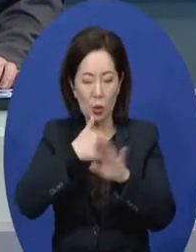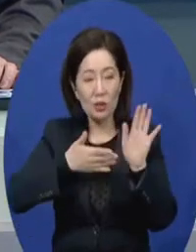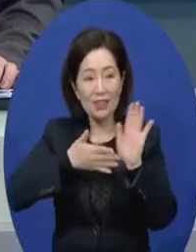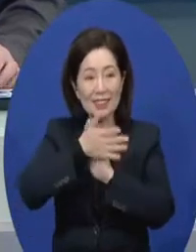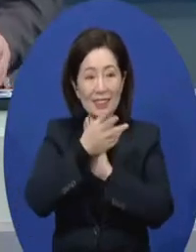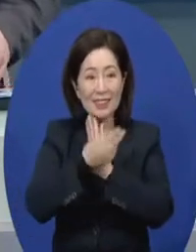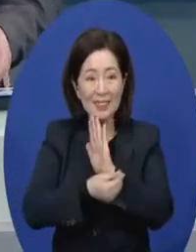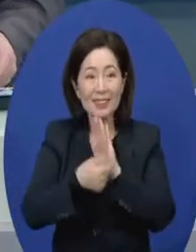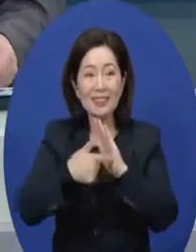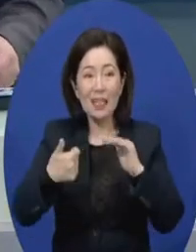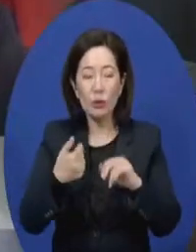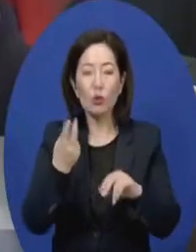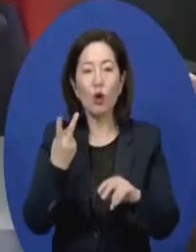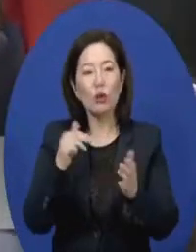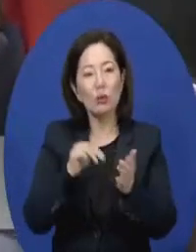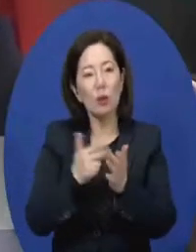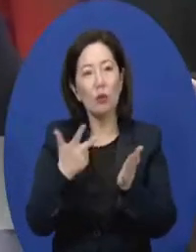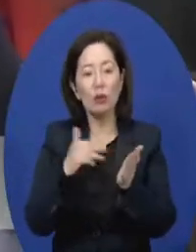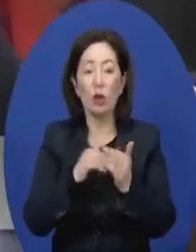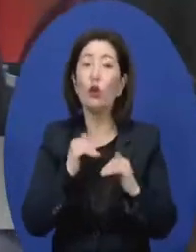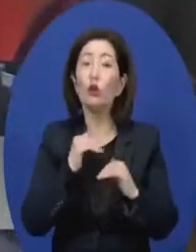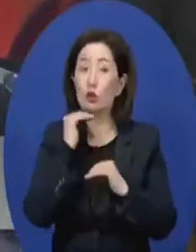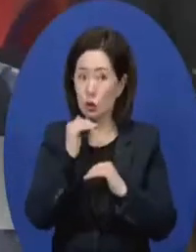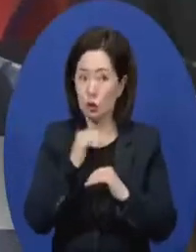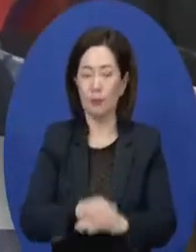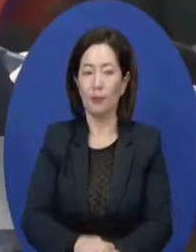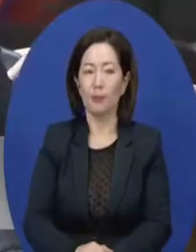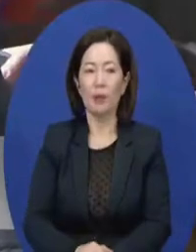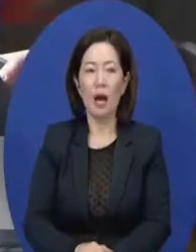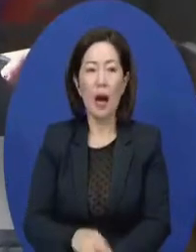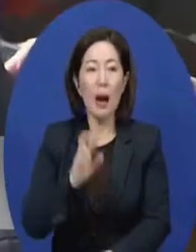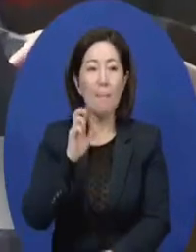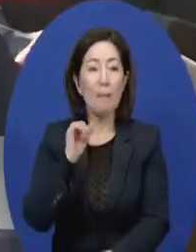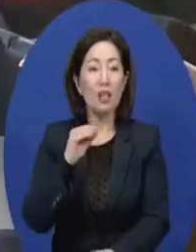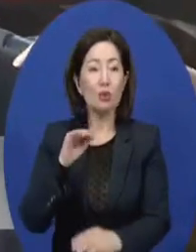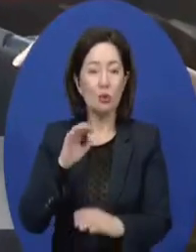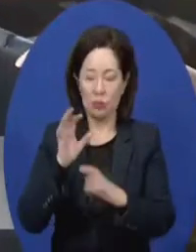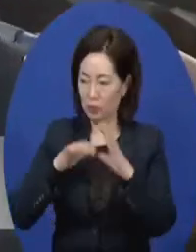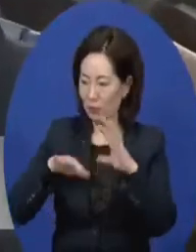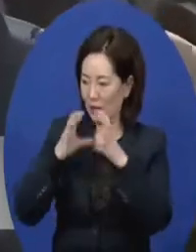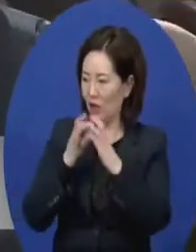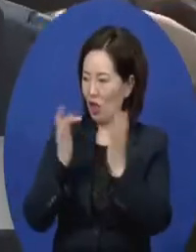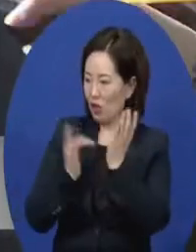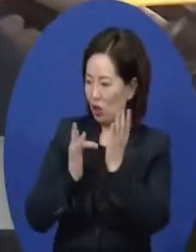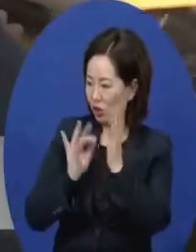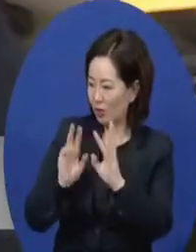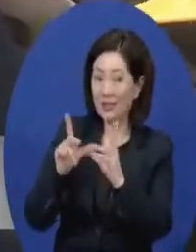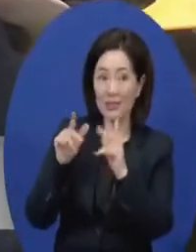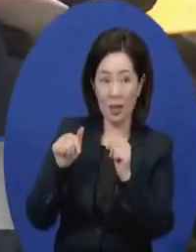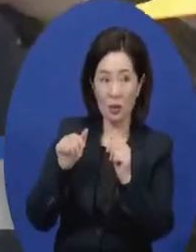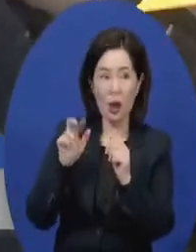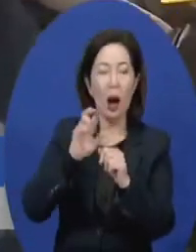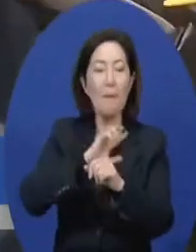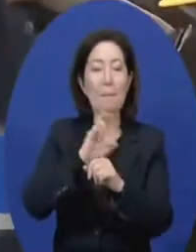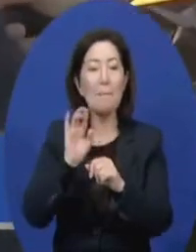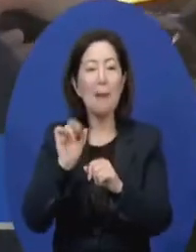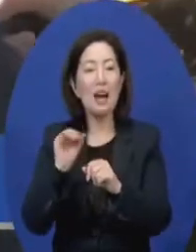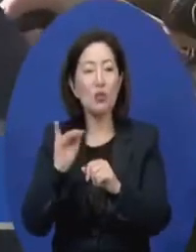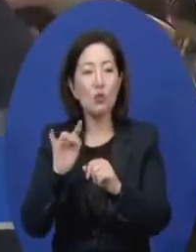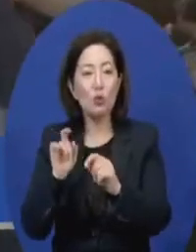дахин өссөн байна. Тэгээ баяжуулах хаврын техник технологи сайжруулснаар баяжуулах